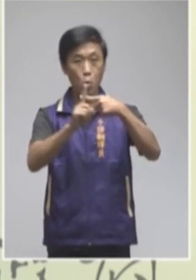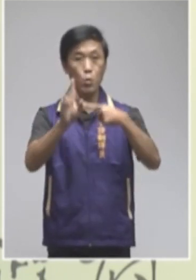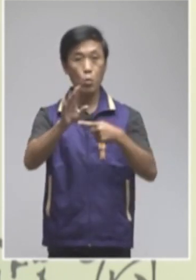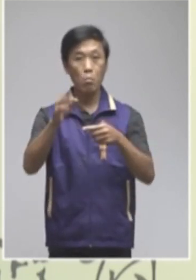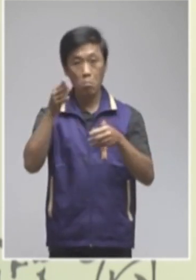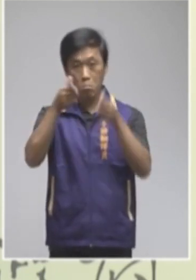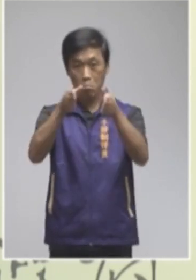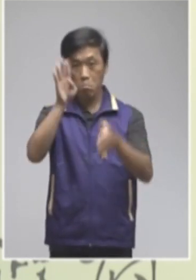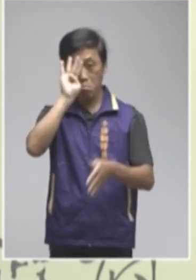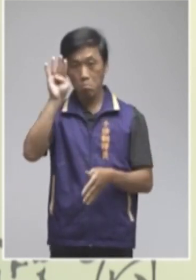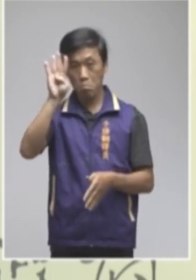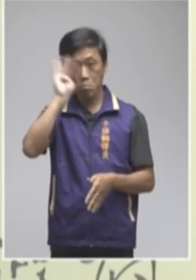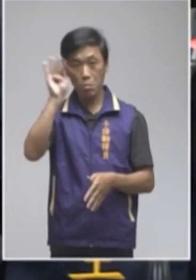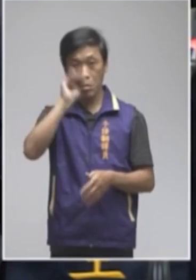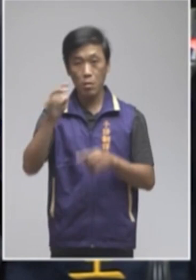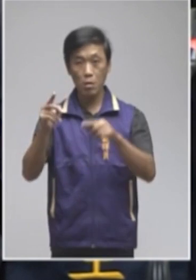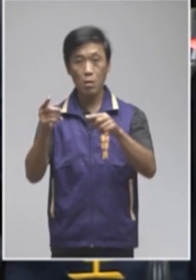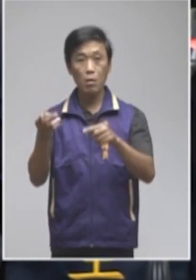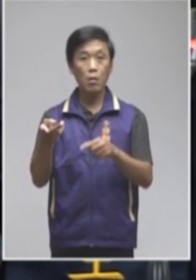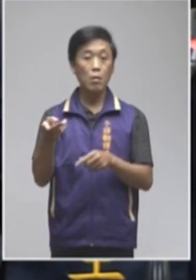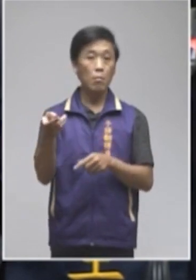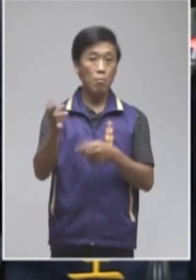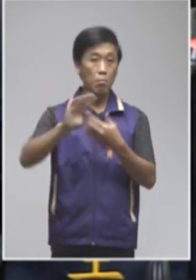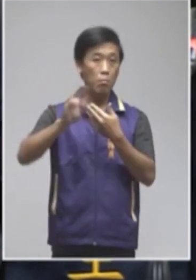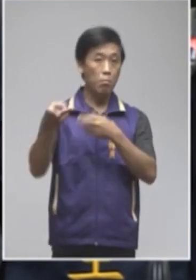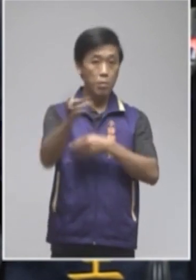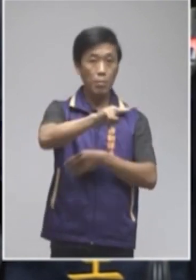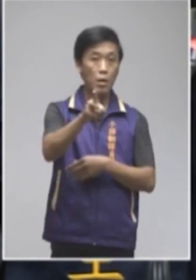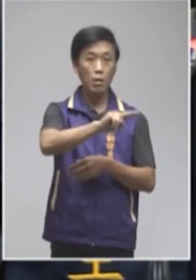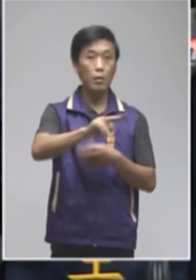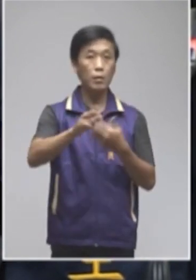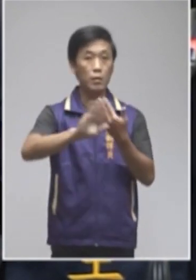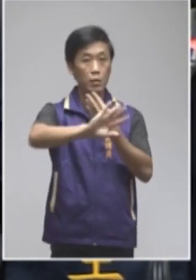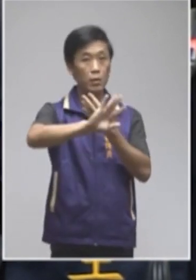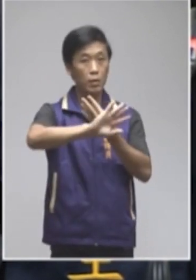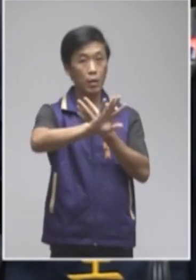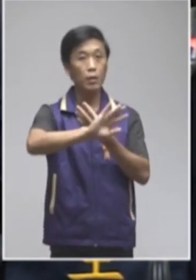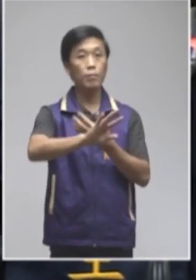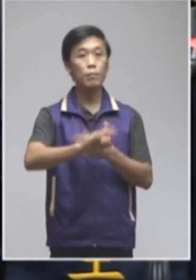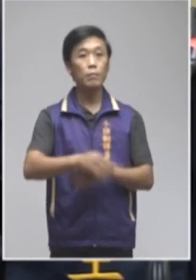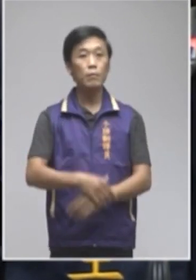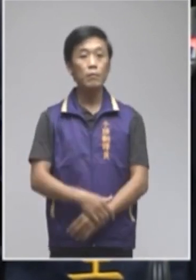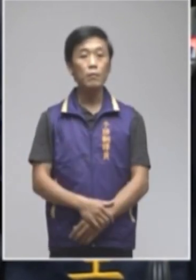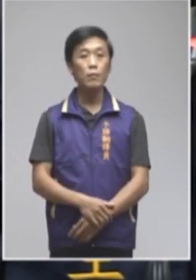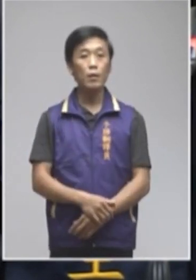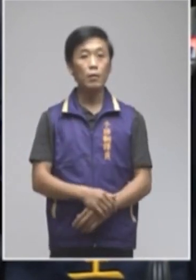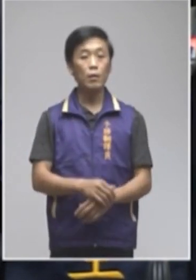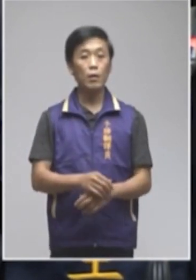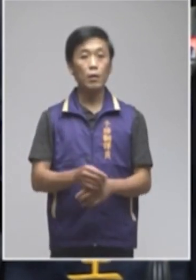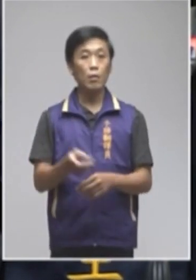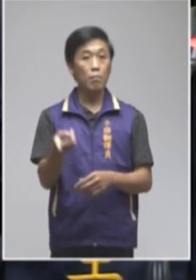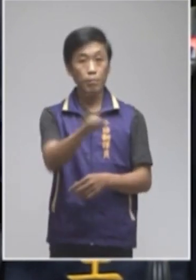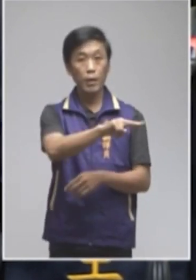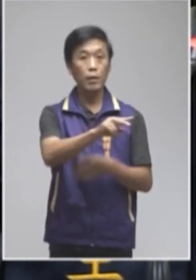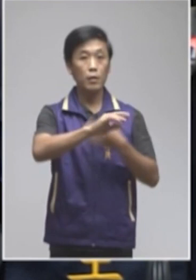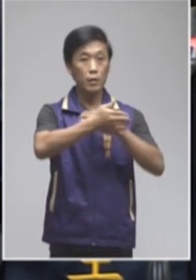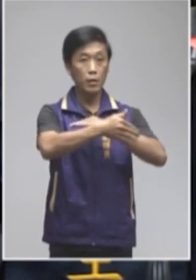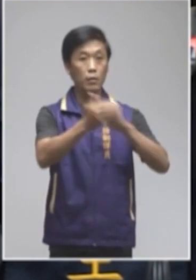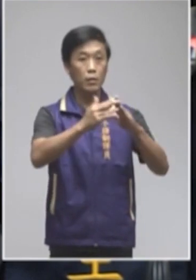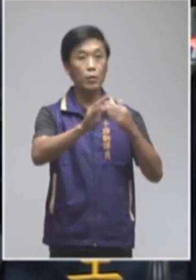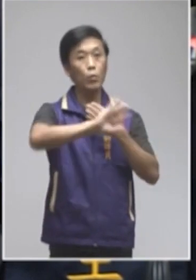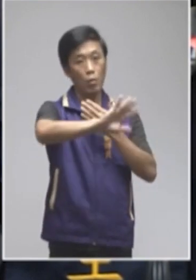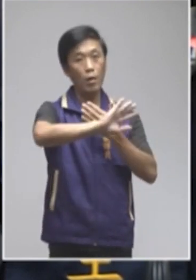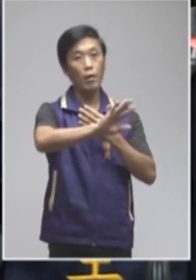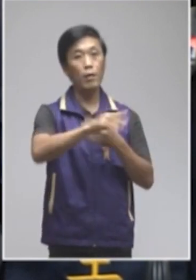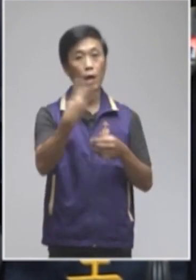过疫调之后，也是转衔相关的这些必要的一些这个民众到各县市，那包